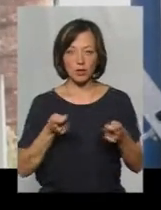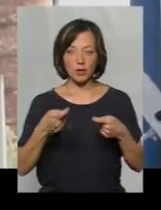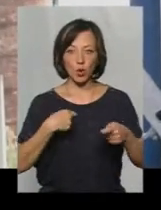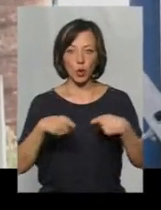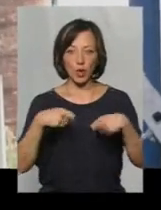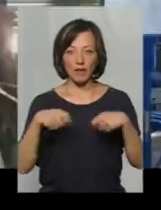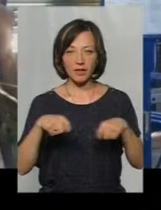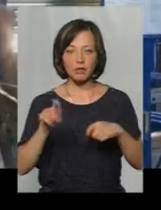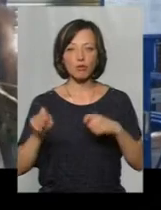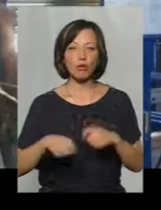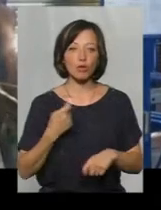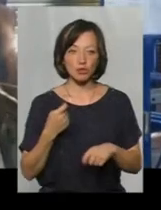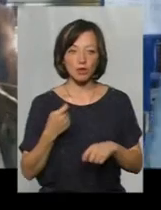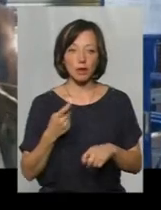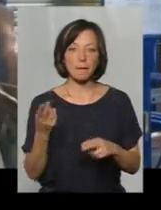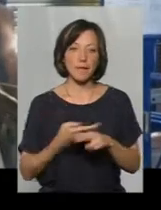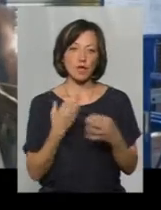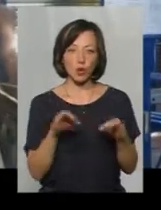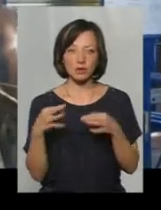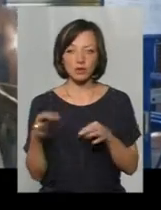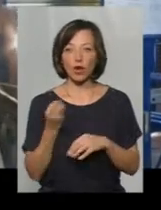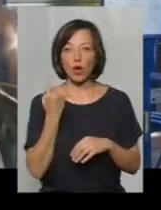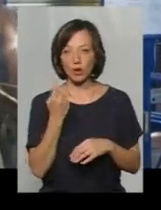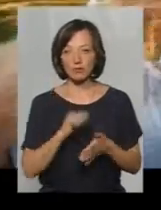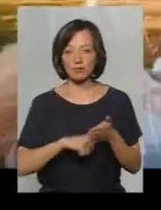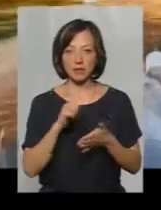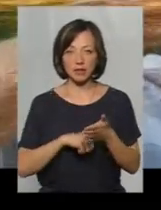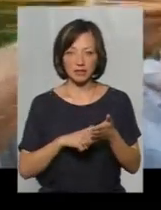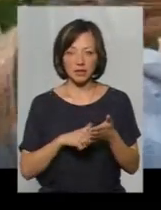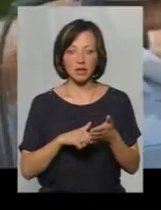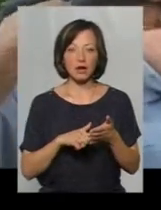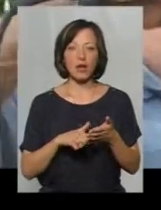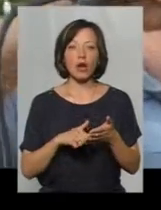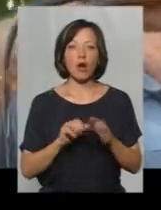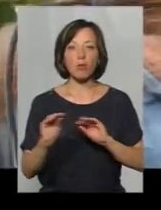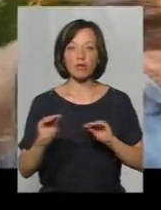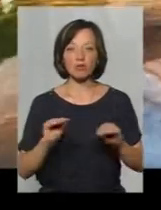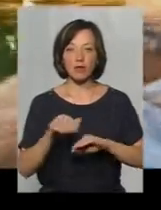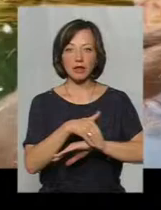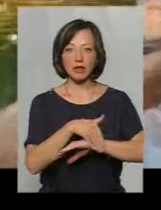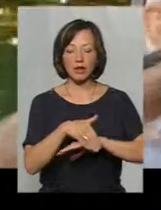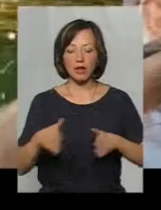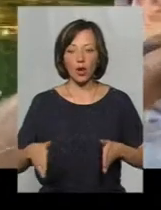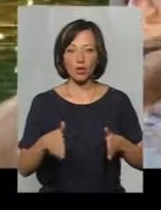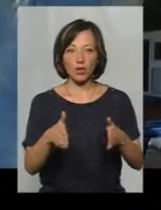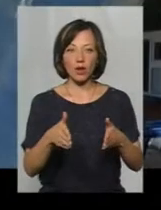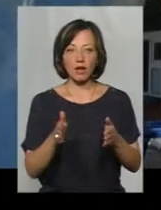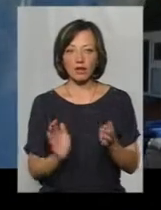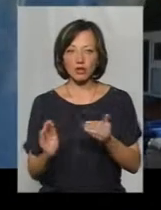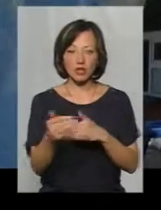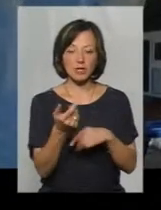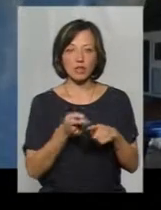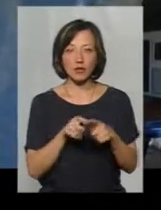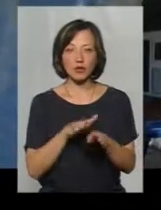торгівлі, з порушеннями, без дозволів. Ще один привід для демонтажу – облаштування на дорозі поруч з мафами заїзних кишень. Це